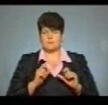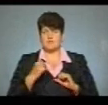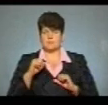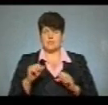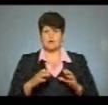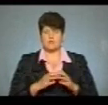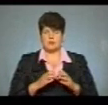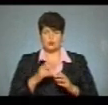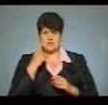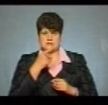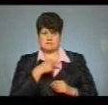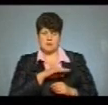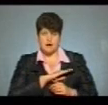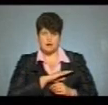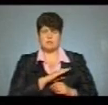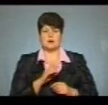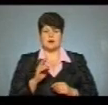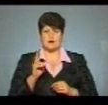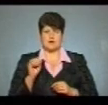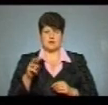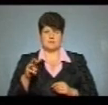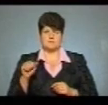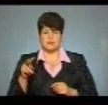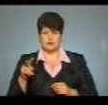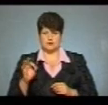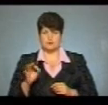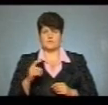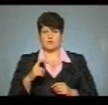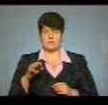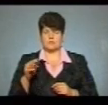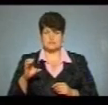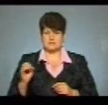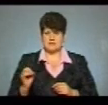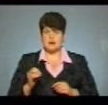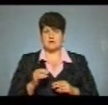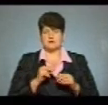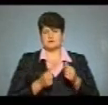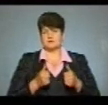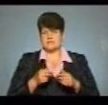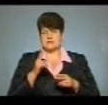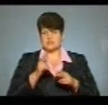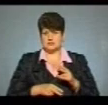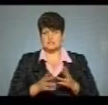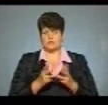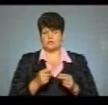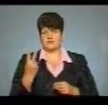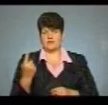команду з Іспанії. Каміло Хосе Села, повідомив головний тренер тернополян Василь Івагеш. Матч завершився з рахунком